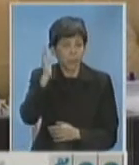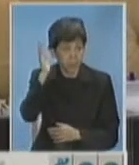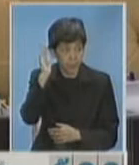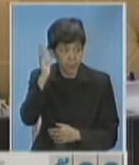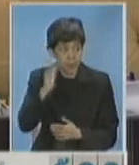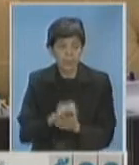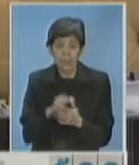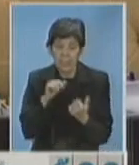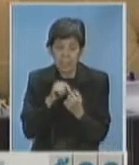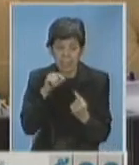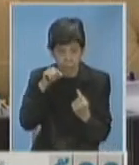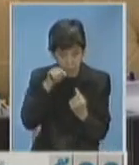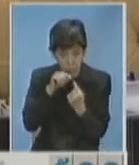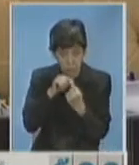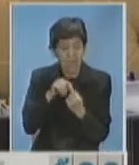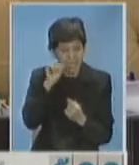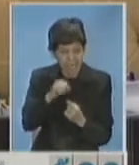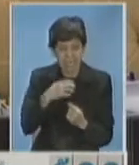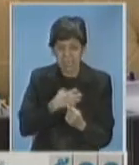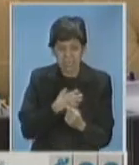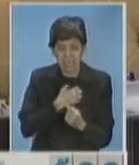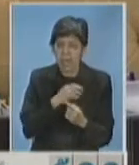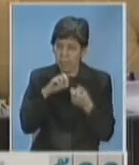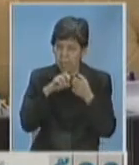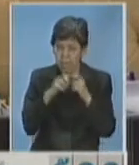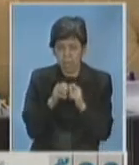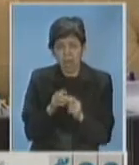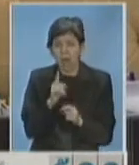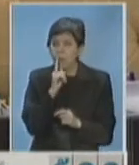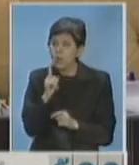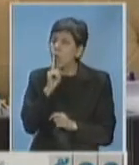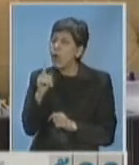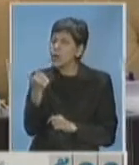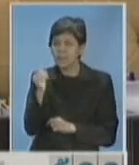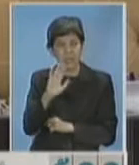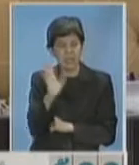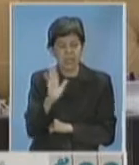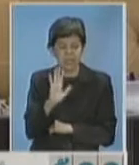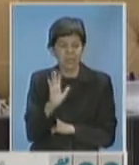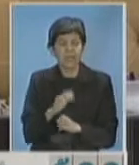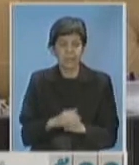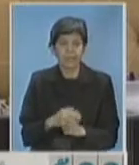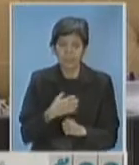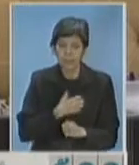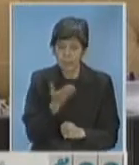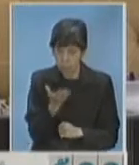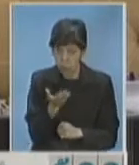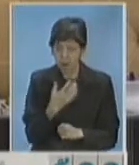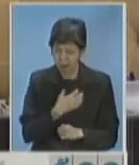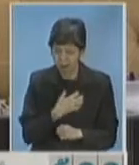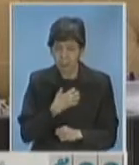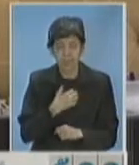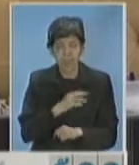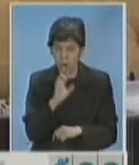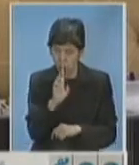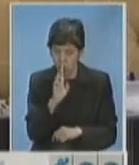ฮะถึงจะอยู่ในประเด็นแต่ก็จะเข้าข่ายในการไปใส่ร้ายนะครับเพราะฉะนั้นขอท่านวัชระช่วย